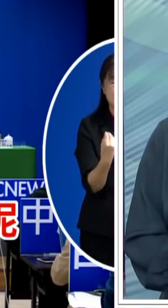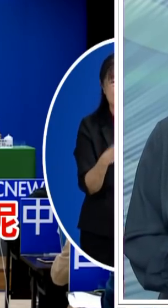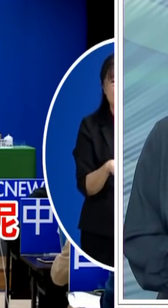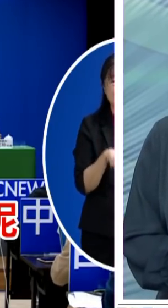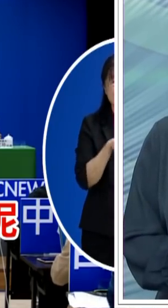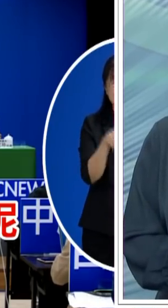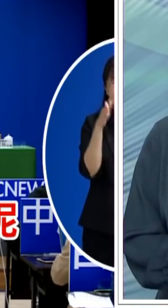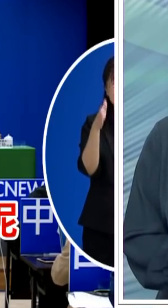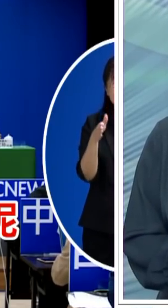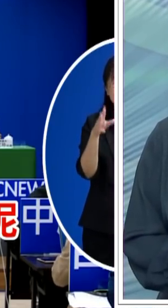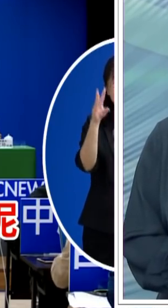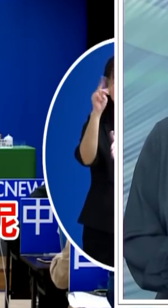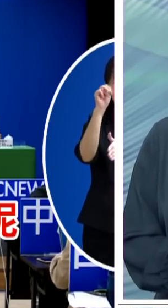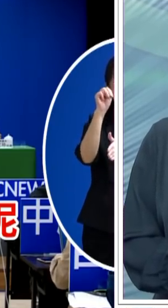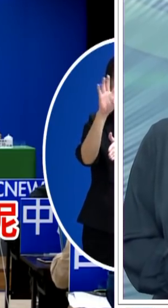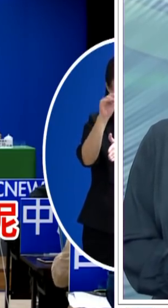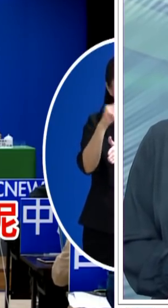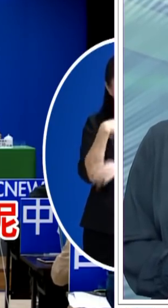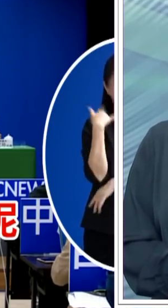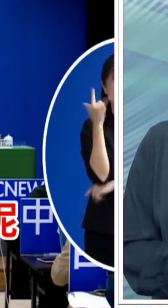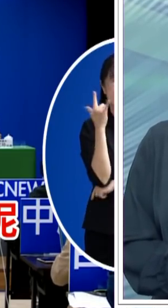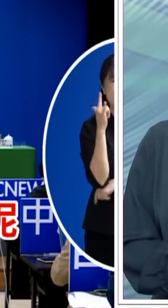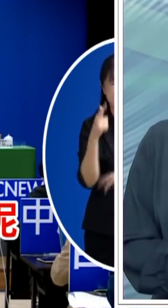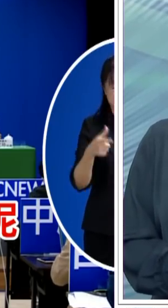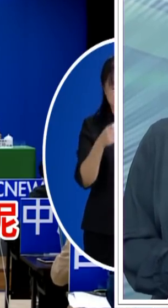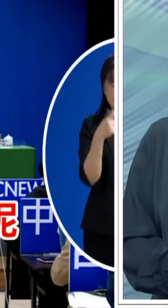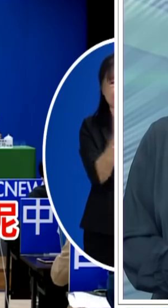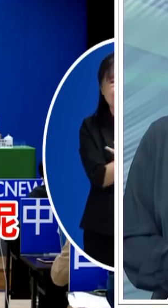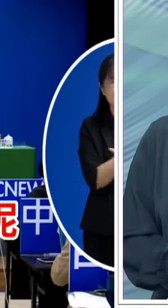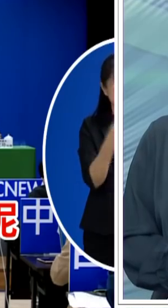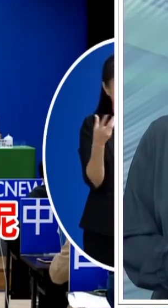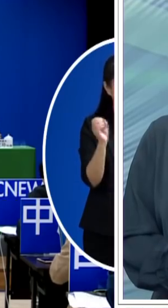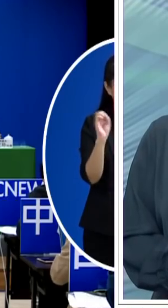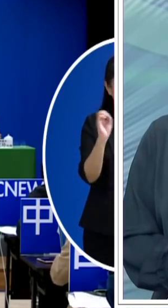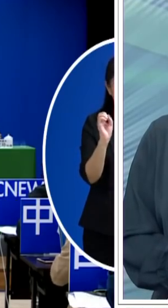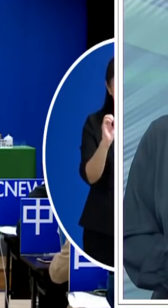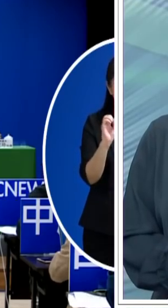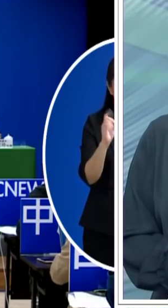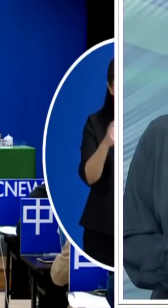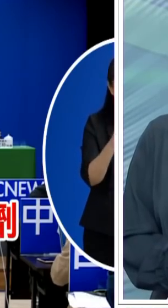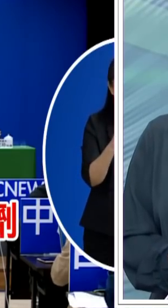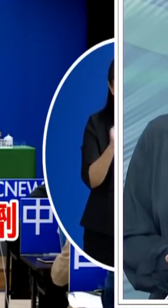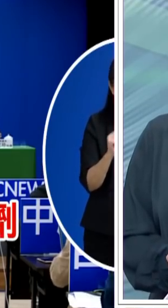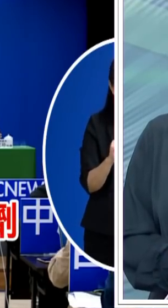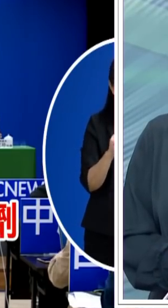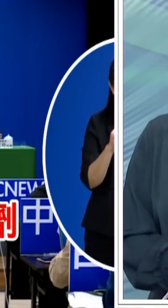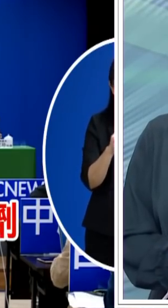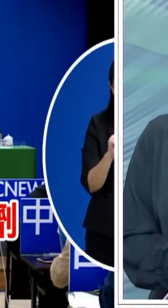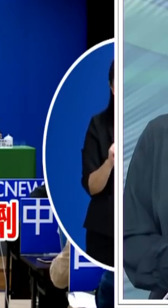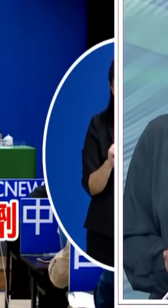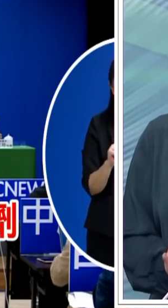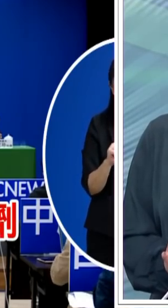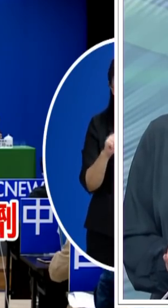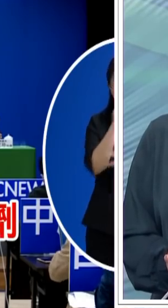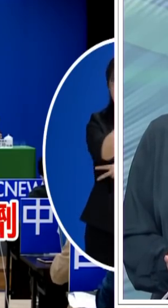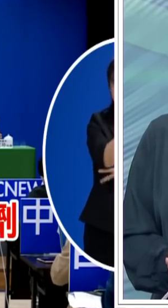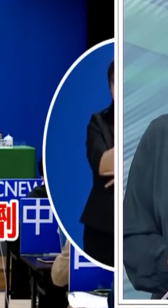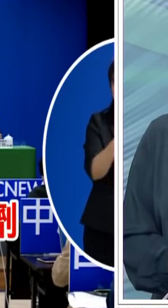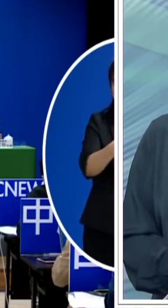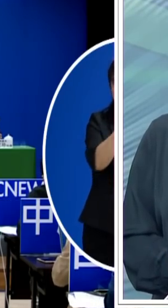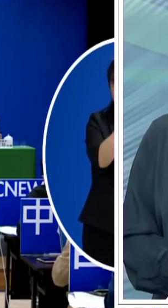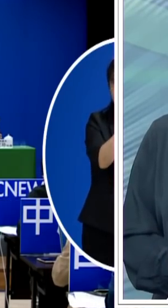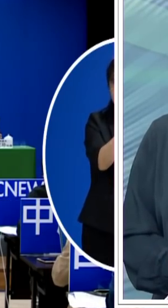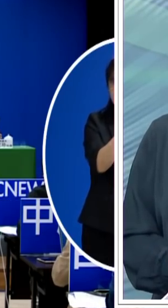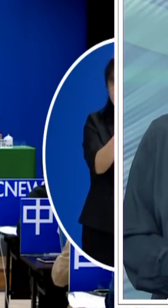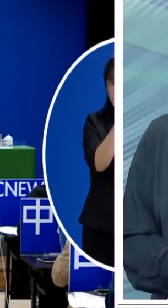是接近76万，那打第二针只有62万，14万不敢打第二针呢。 对啊。 那现在还有出国的问